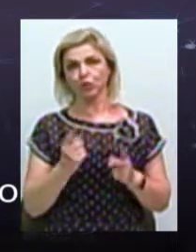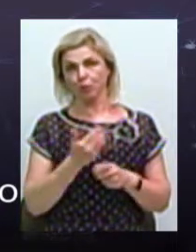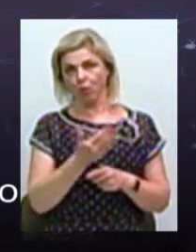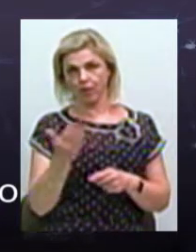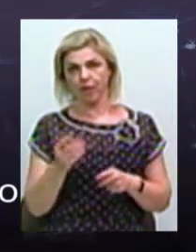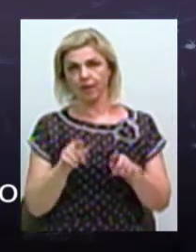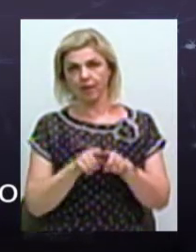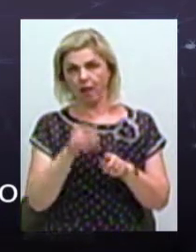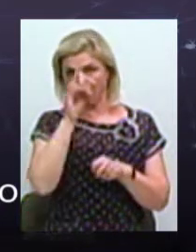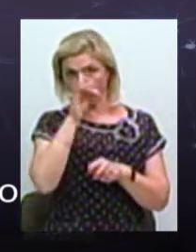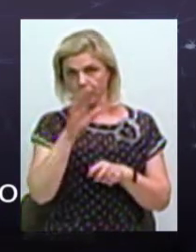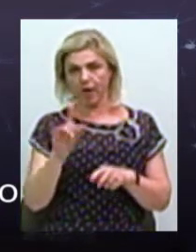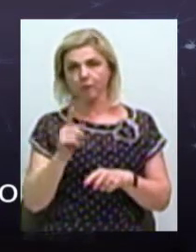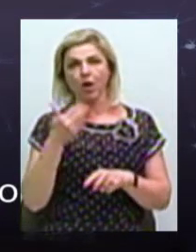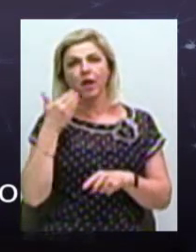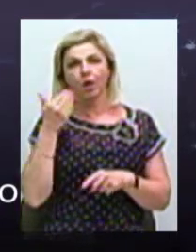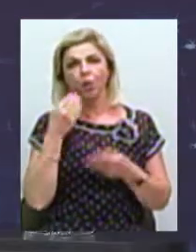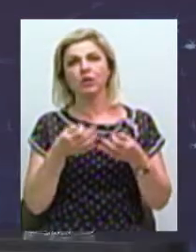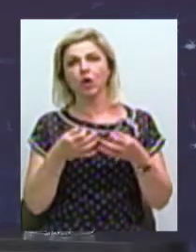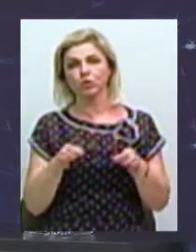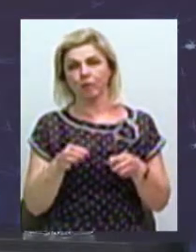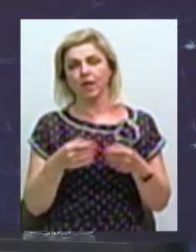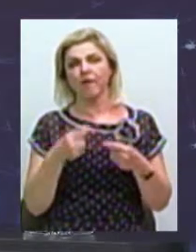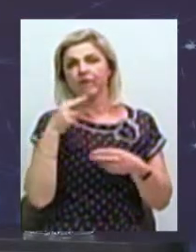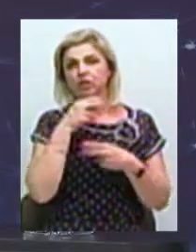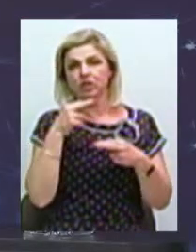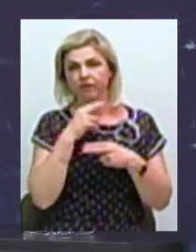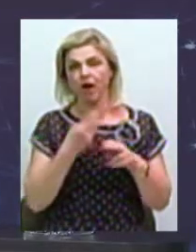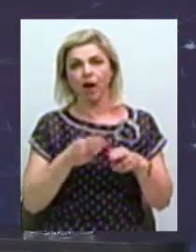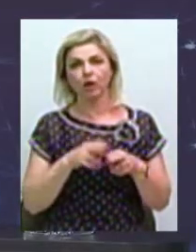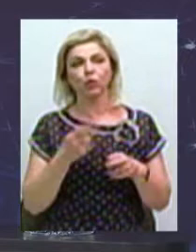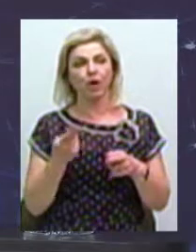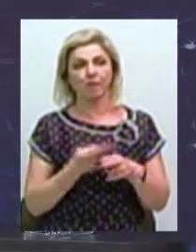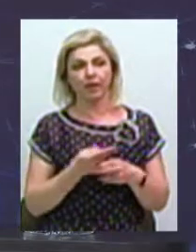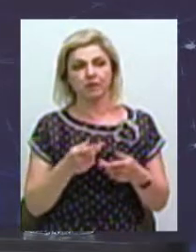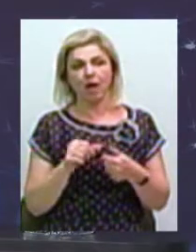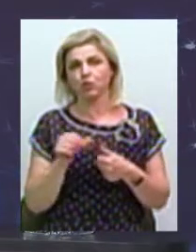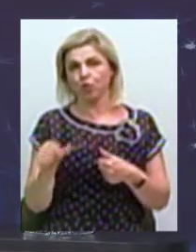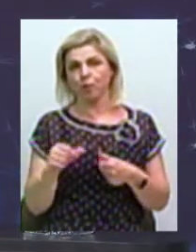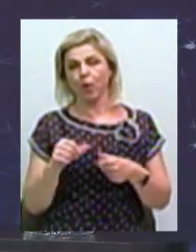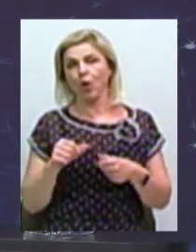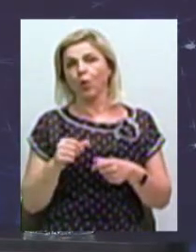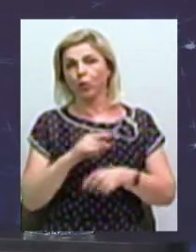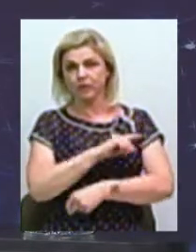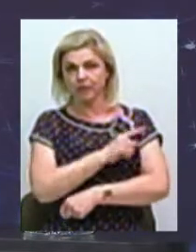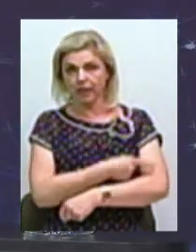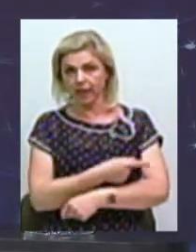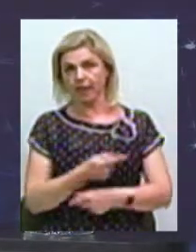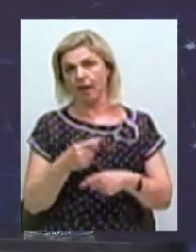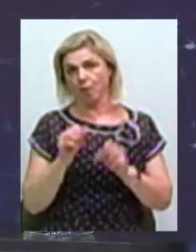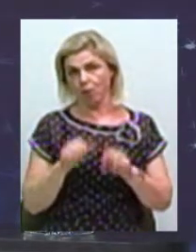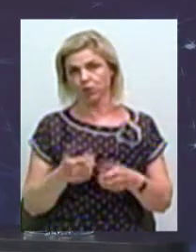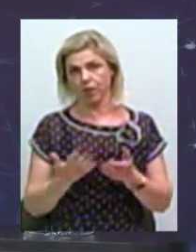популярны, потому что это легко доступные вещества, которые без особого, скажем так, усилия какого-то можно найти